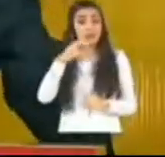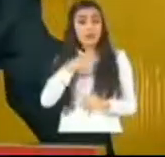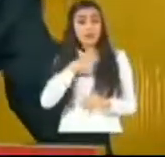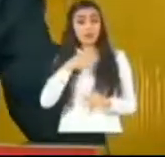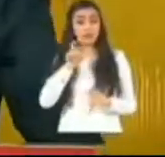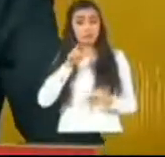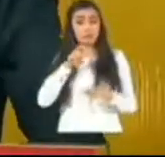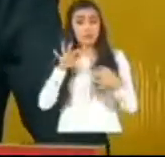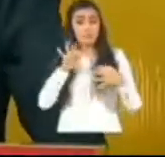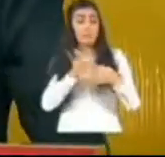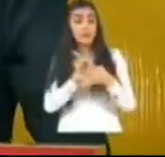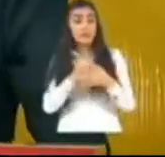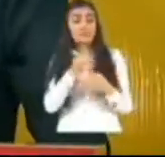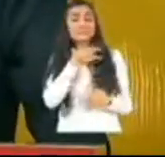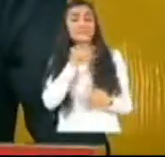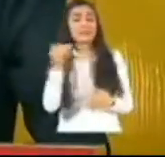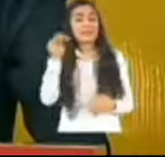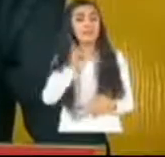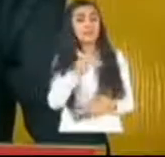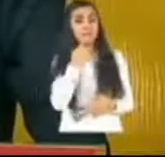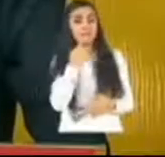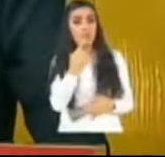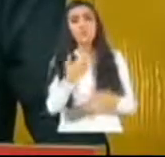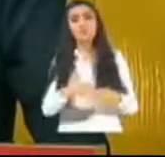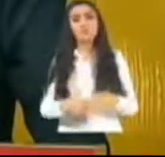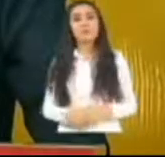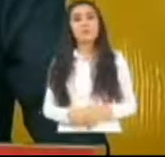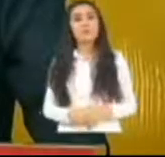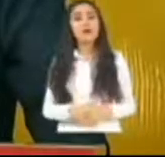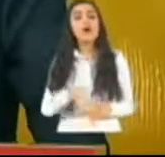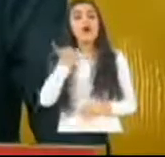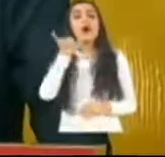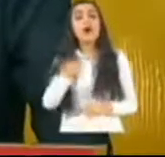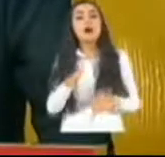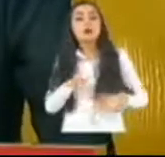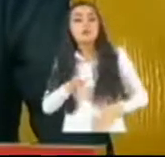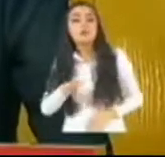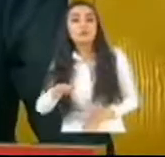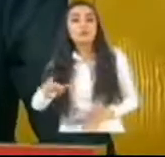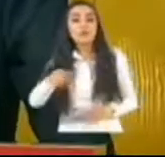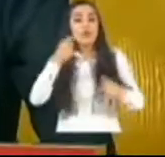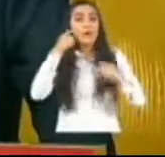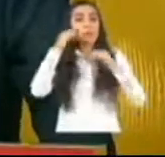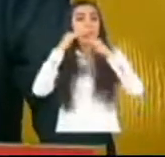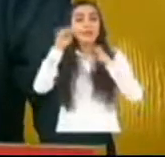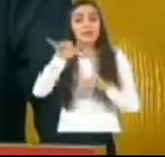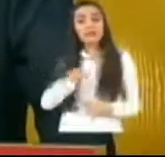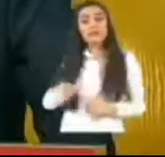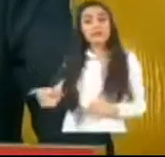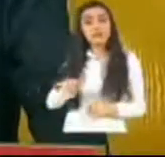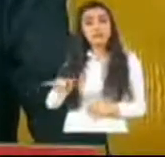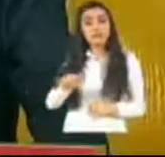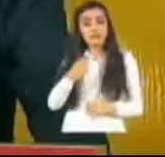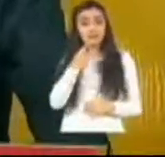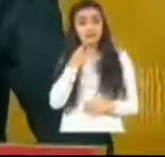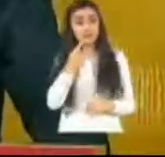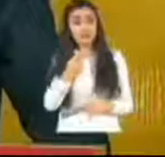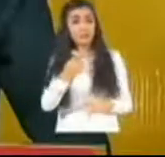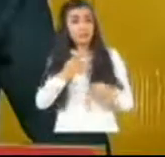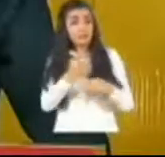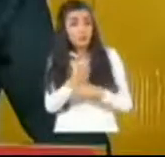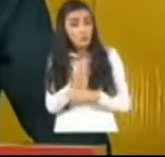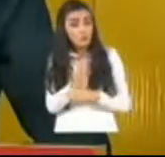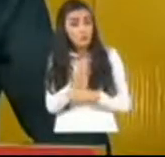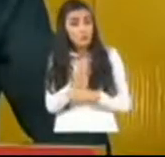duyduğumuz bağlılığı dile getiriyordu. Hakkın yolunda, milletin yanında ifadesiyle